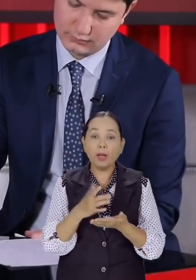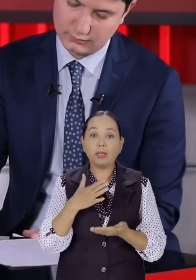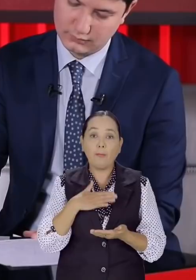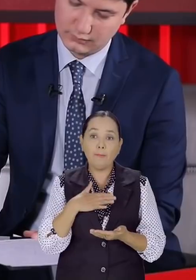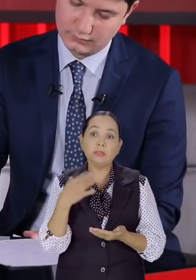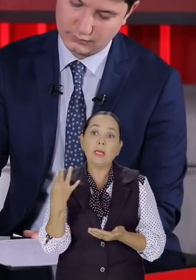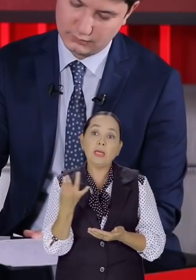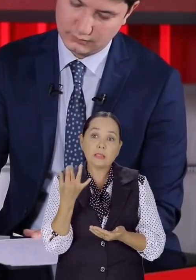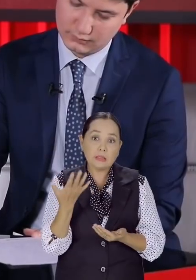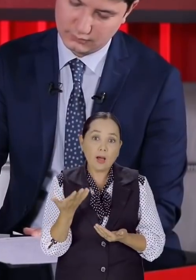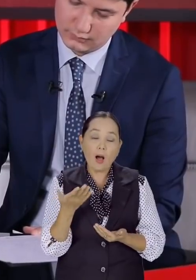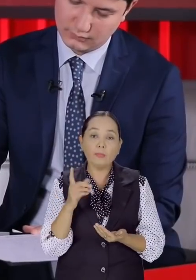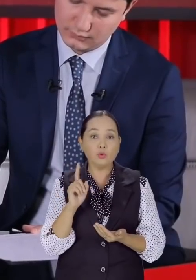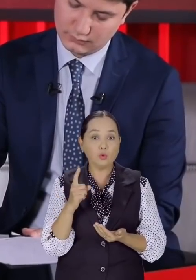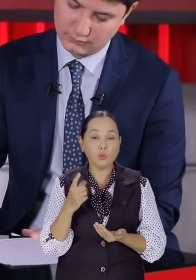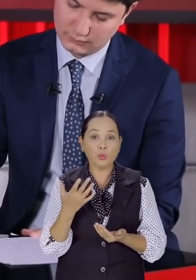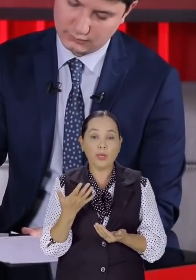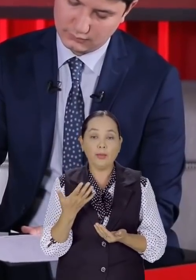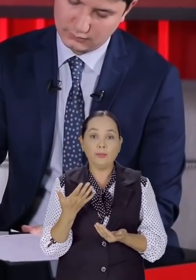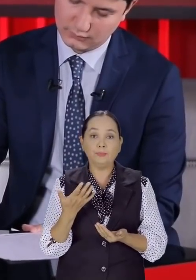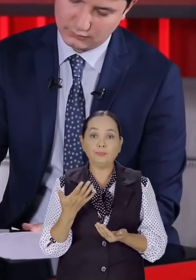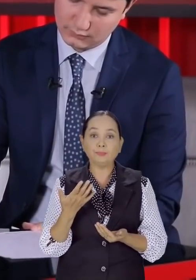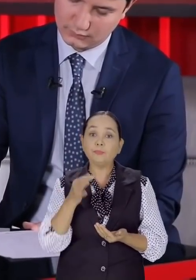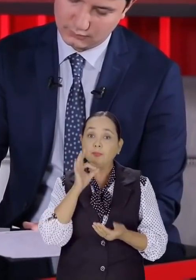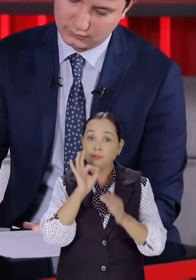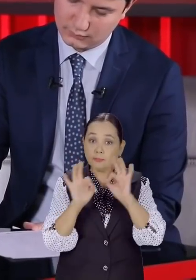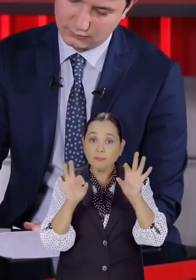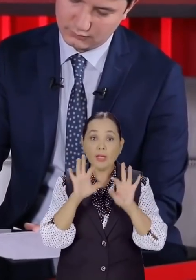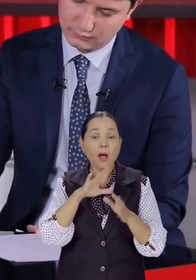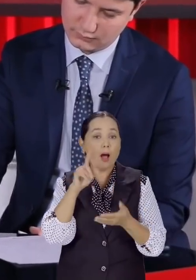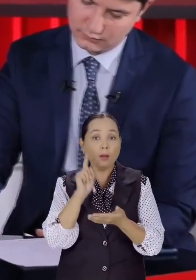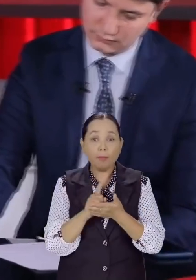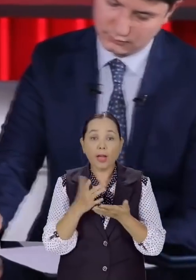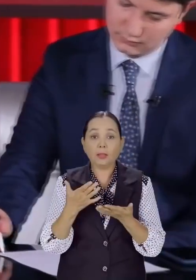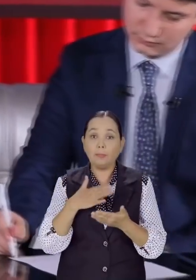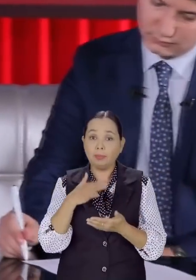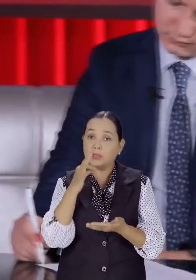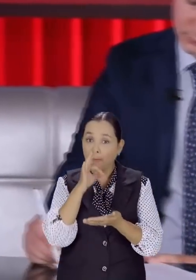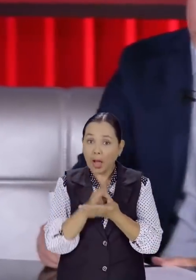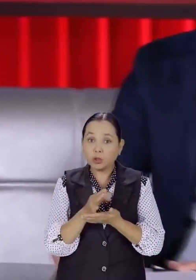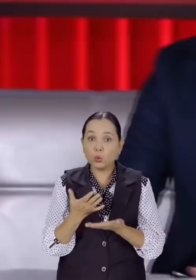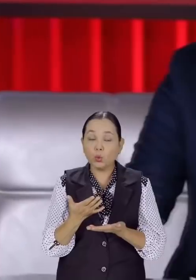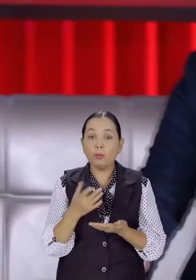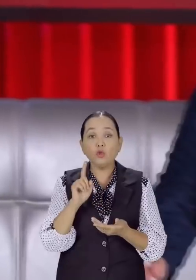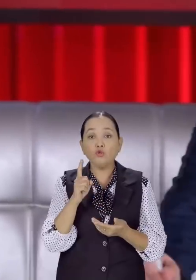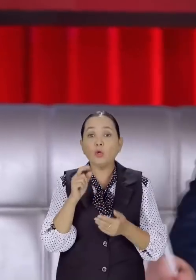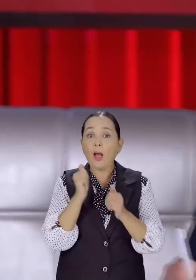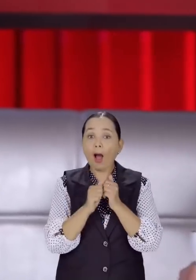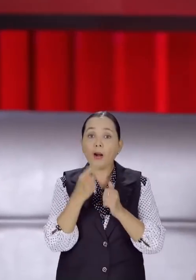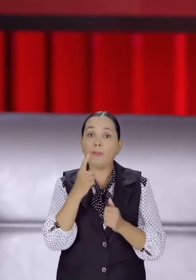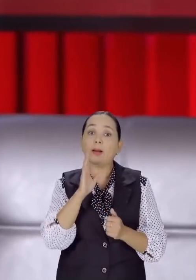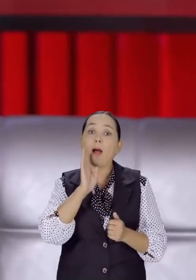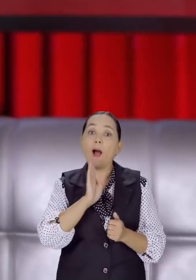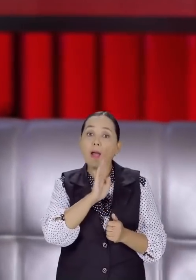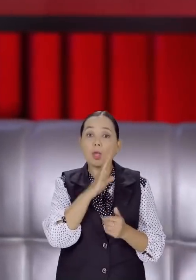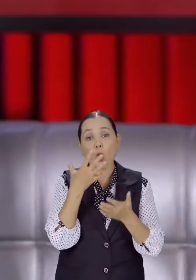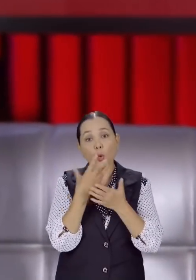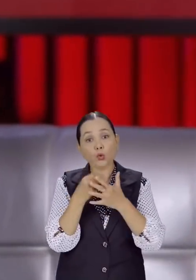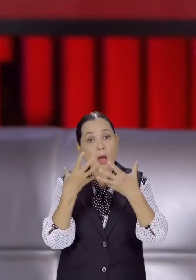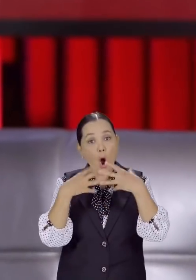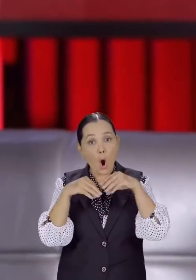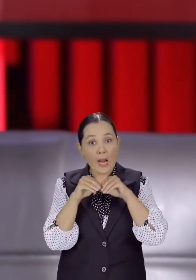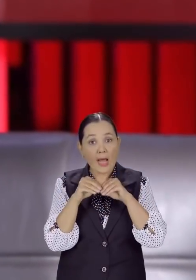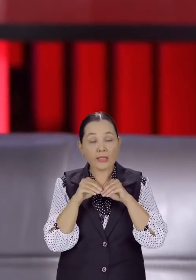biz qiziqamiz. Chunki aytib o'tganimdek, albatta biz mas'ulmiz. Chunki bu har bir ayol o'z